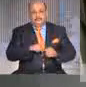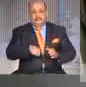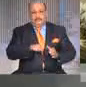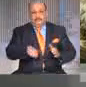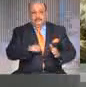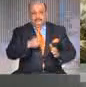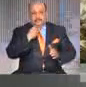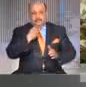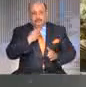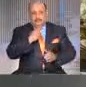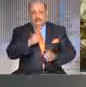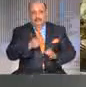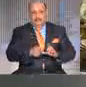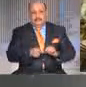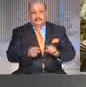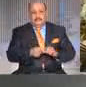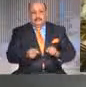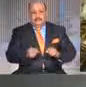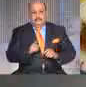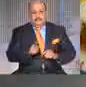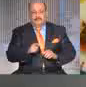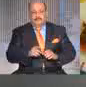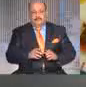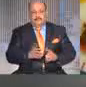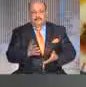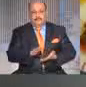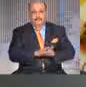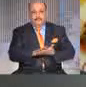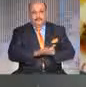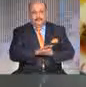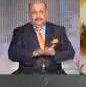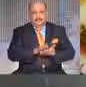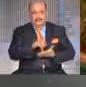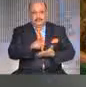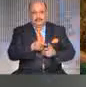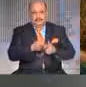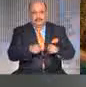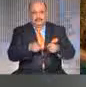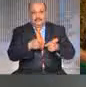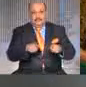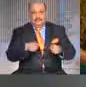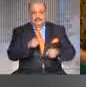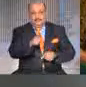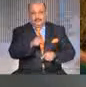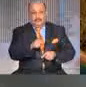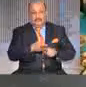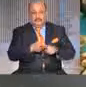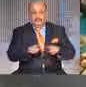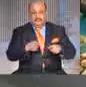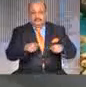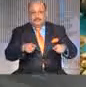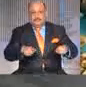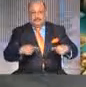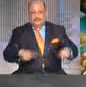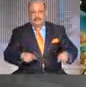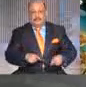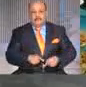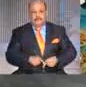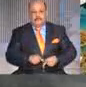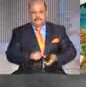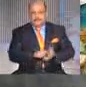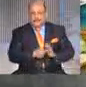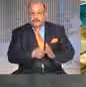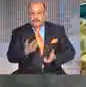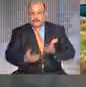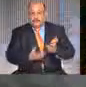شمشي، عندنا تو كسي بالوراده وبندلاقه اختصاصنا، وكسي شمشي باللفت واللفت،